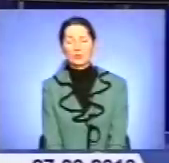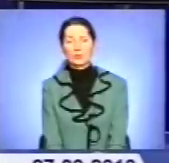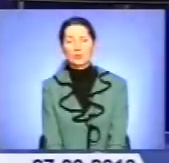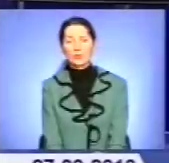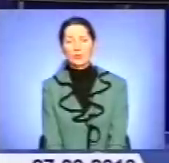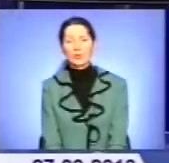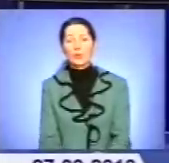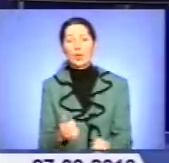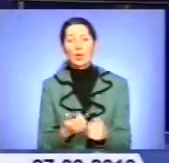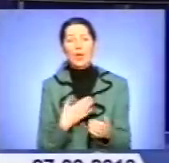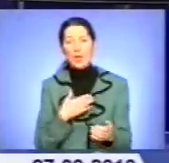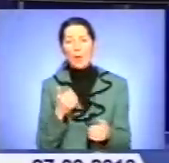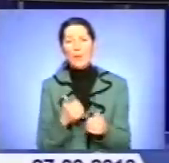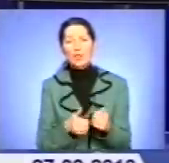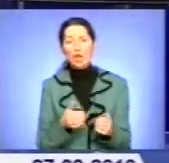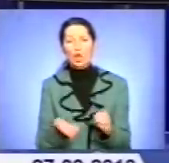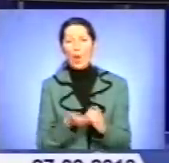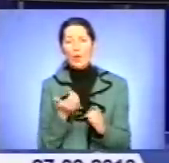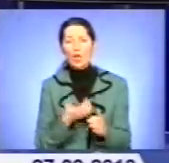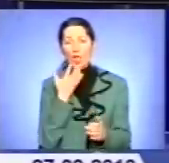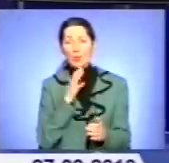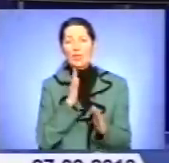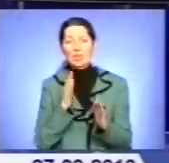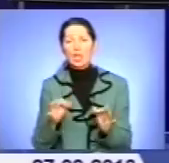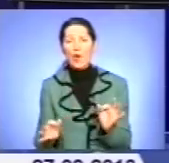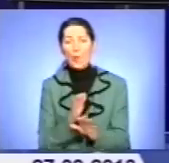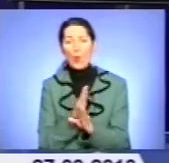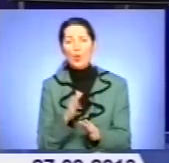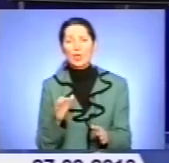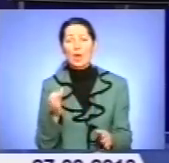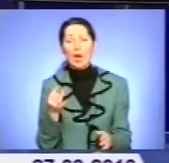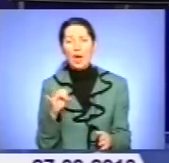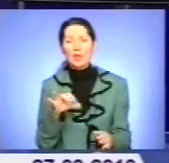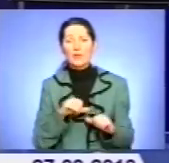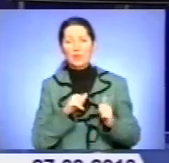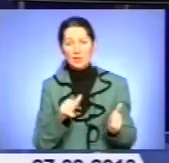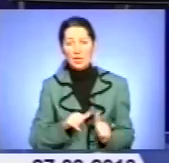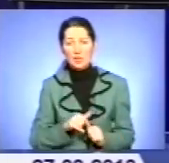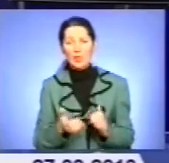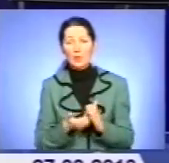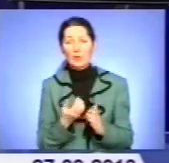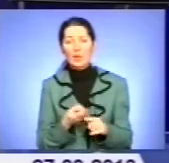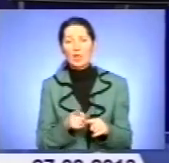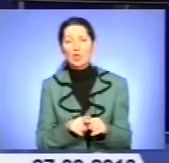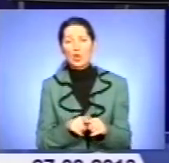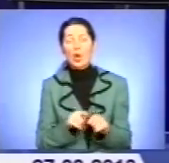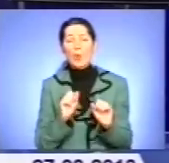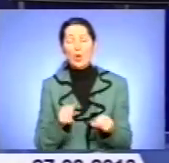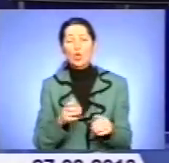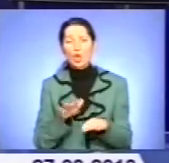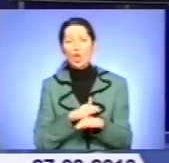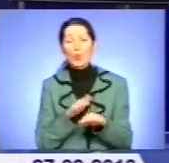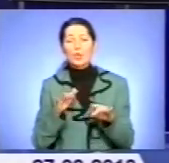Нам часто бракує тепла не лише у погоді, але й у серці. Компенсувати цю нестачу можуть добрі справи і дитяча